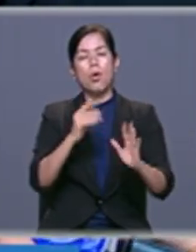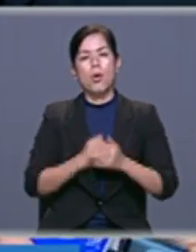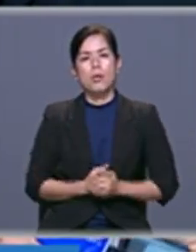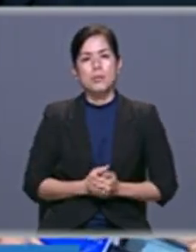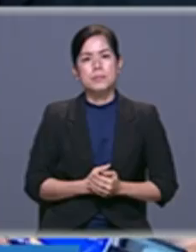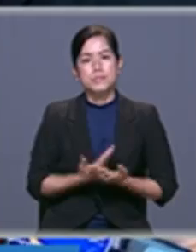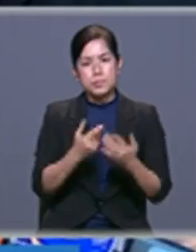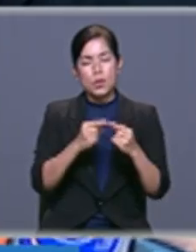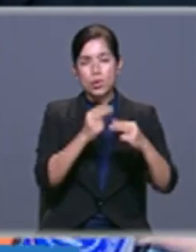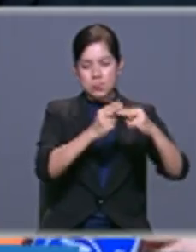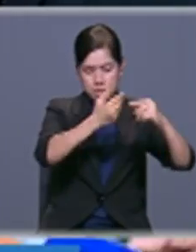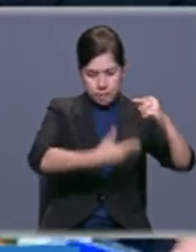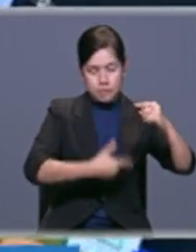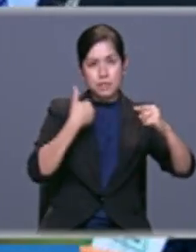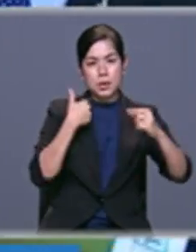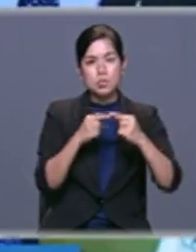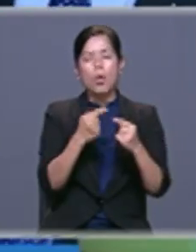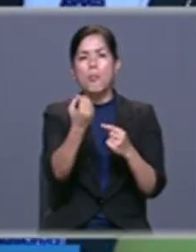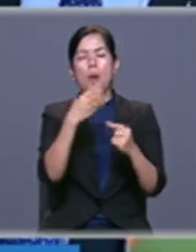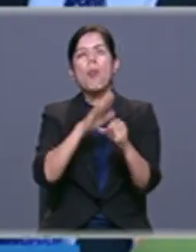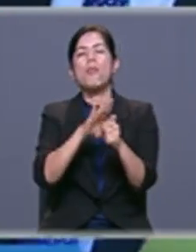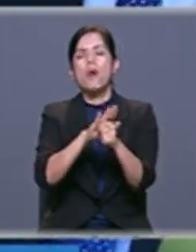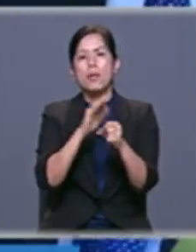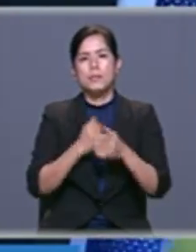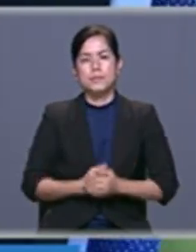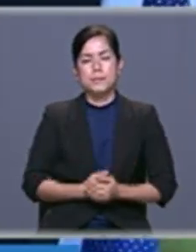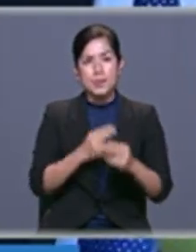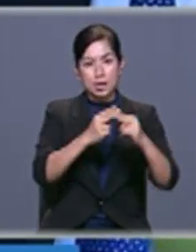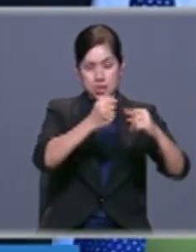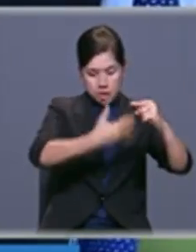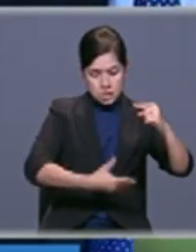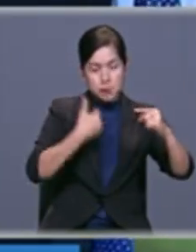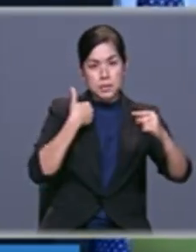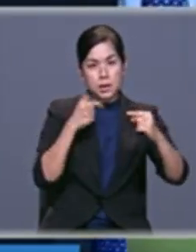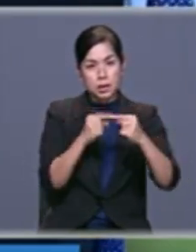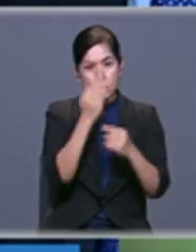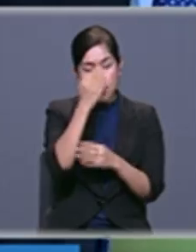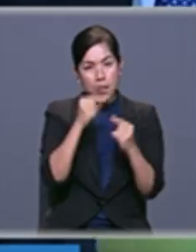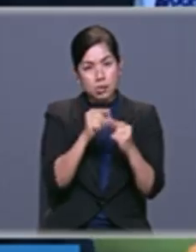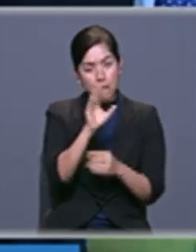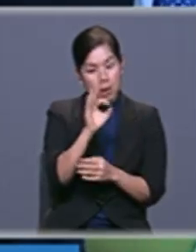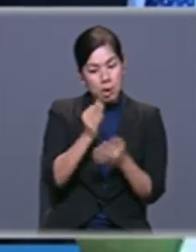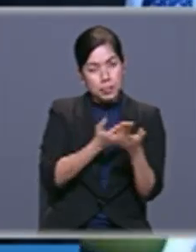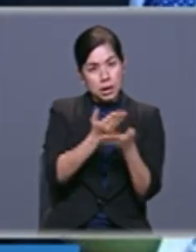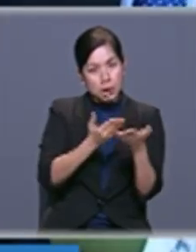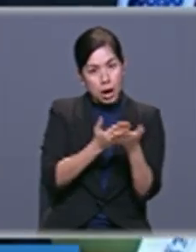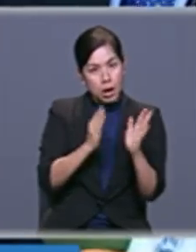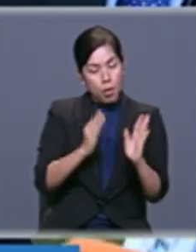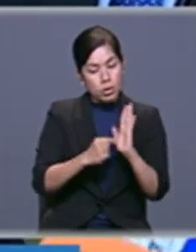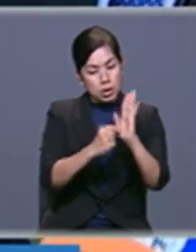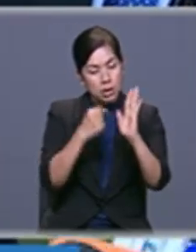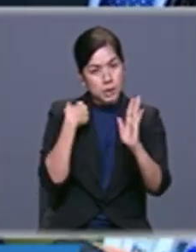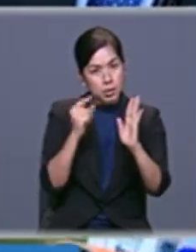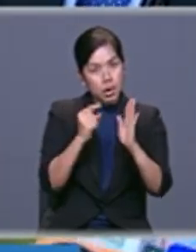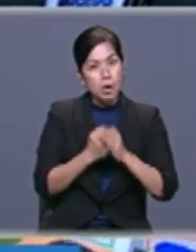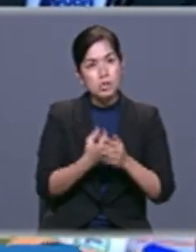ให้เหลือ2วันน่าจะถ ึ ง กันพอแล้ว ท่านรองค่ะท่านรองนะส่วนใหญ่ชื่อที่มานี่คือท่านรองพิจารณาว่ามีคนเสนอมาครับ ท่านรองถึ